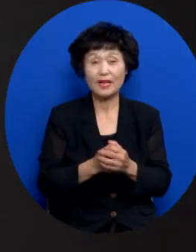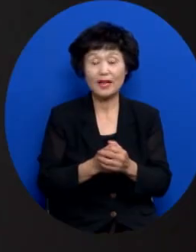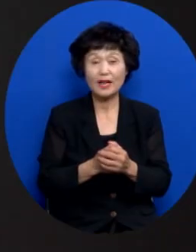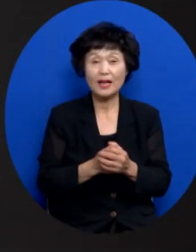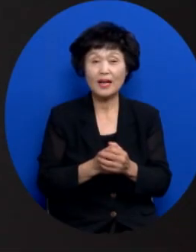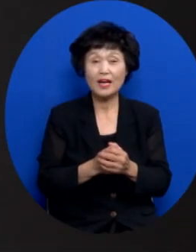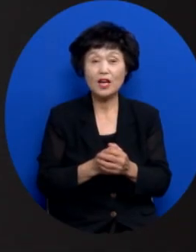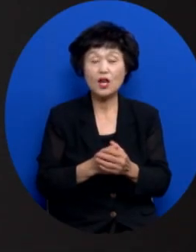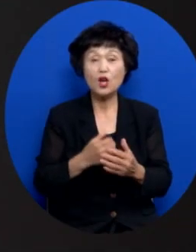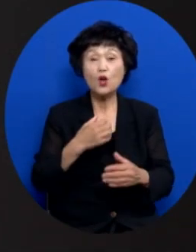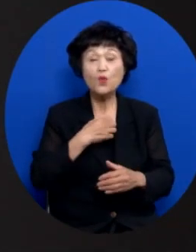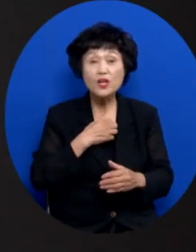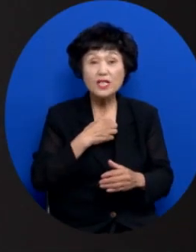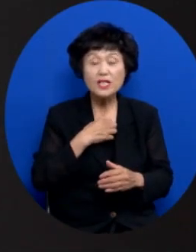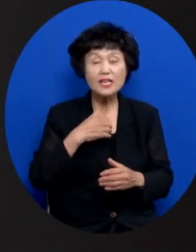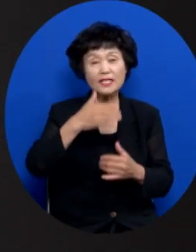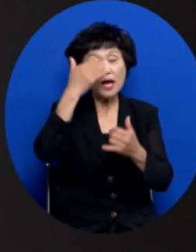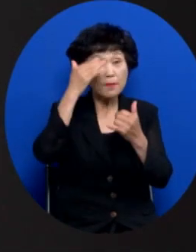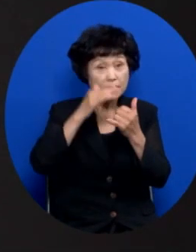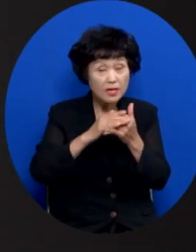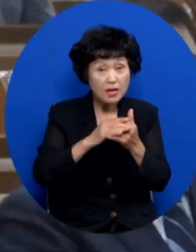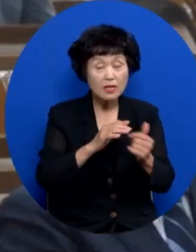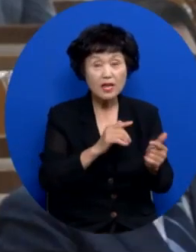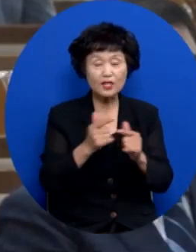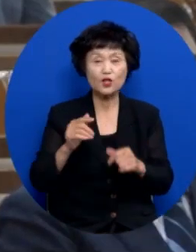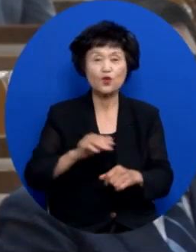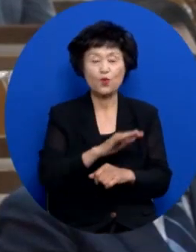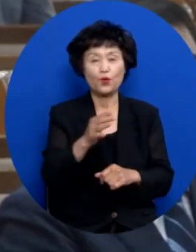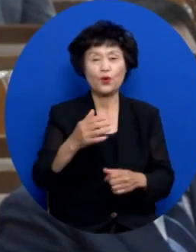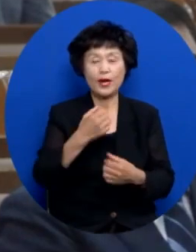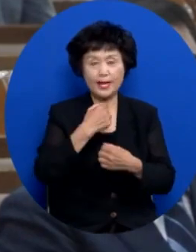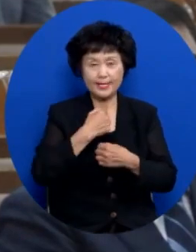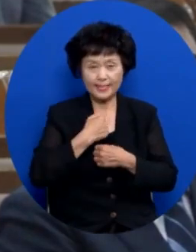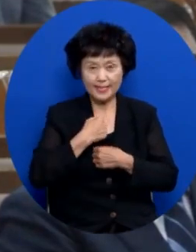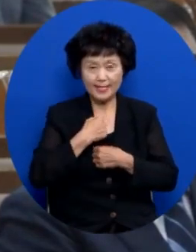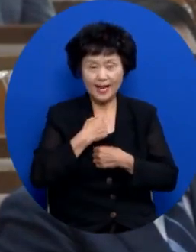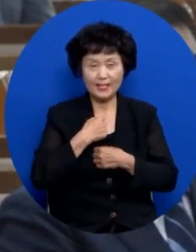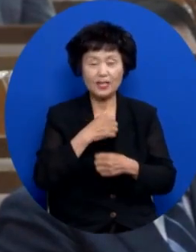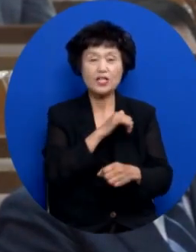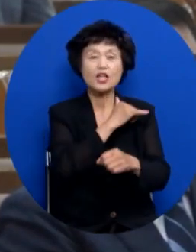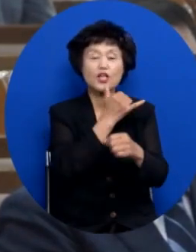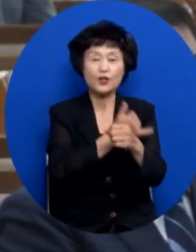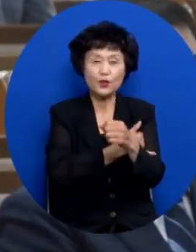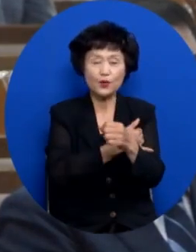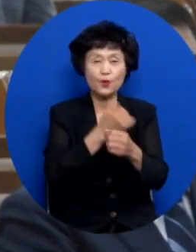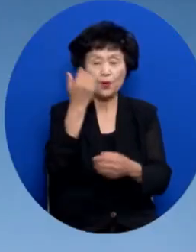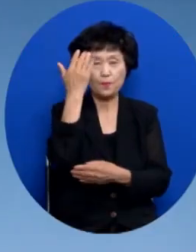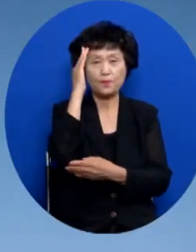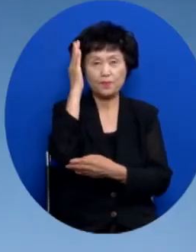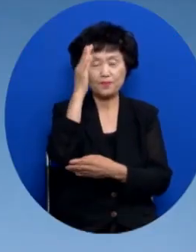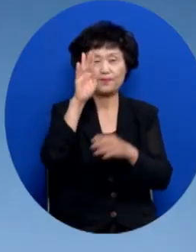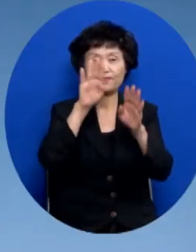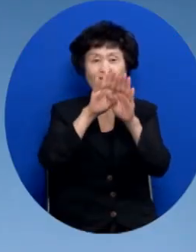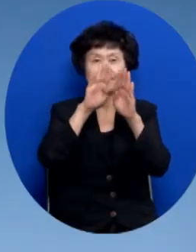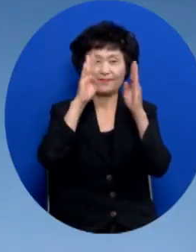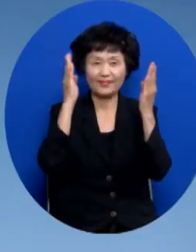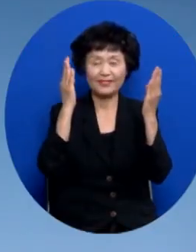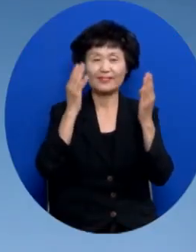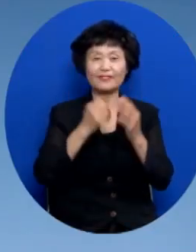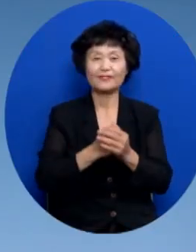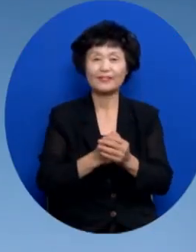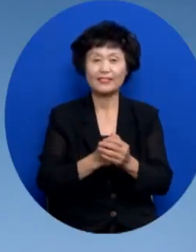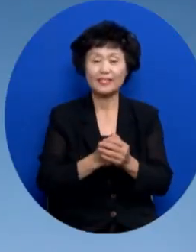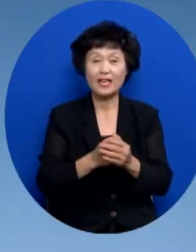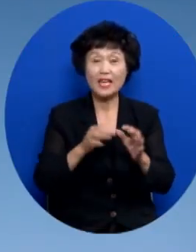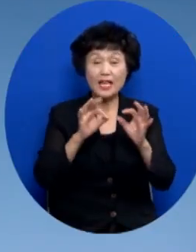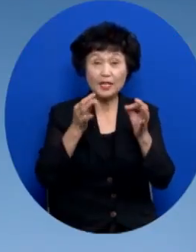사회대책참여연대가 위기의 다음 세대 우리가 지킨다를 주제로 호남지역 인권포럼을 열었습니다. 대전광역시 인권센터장